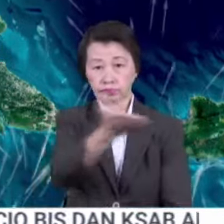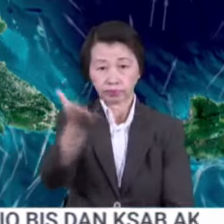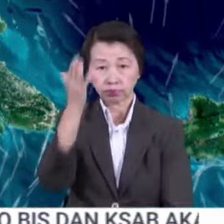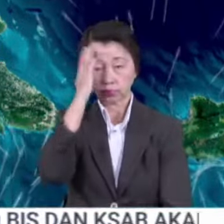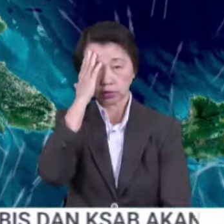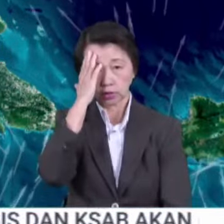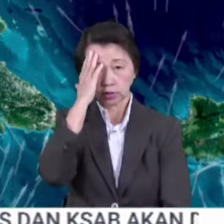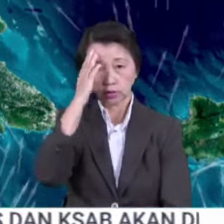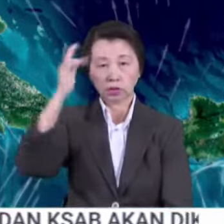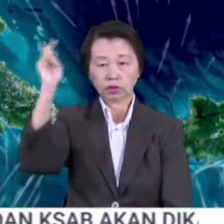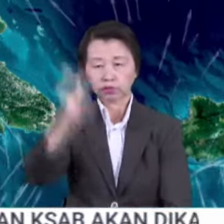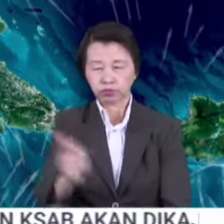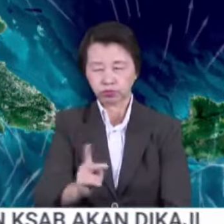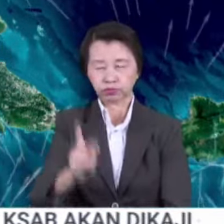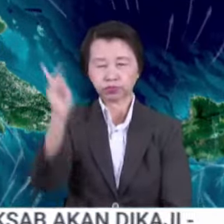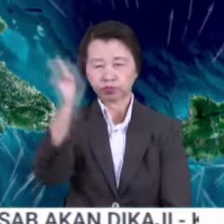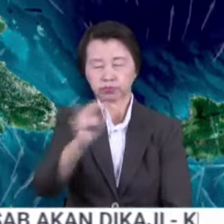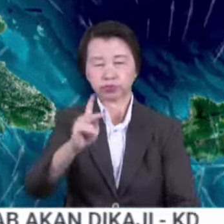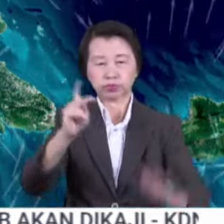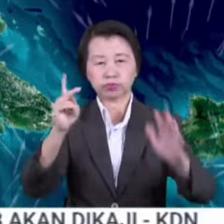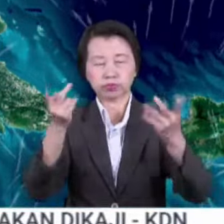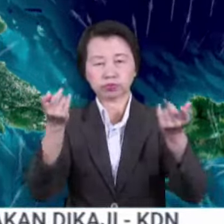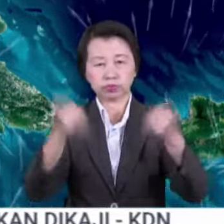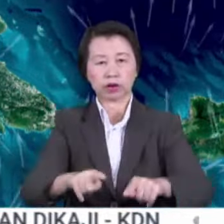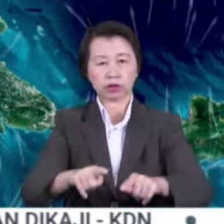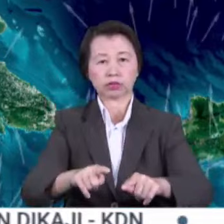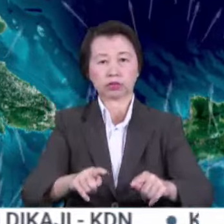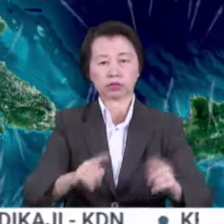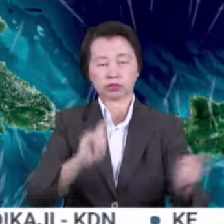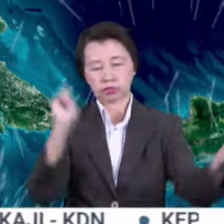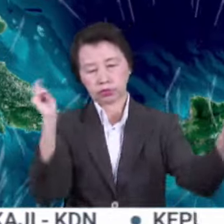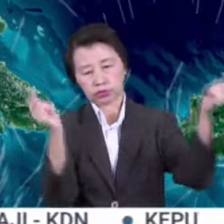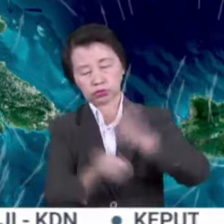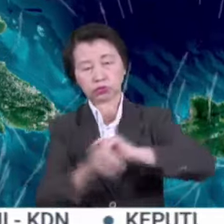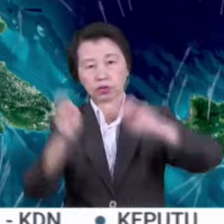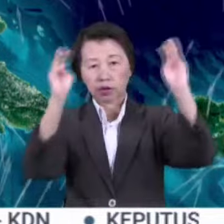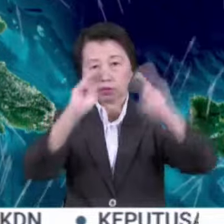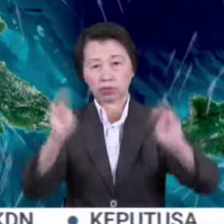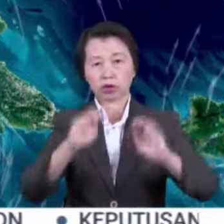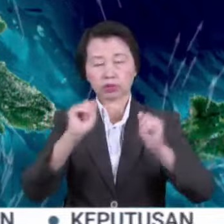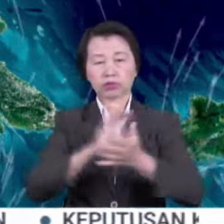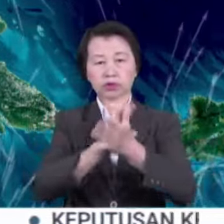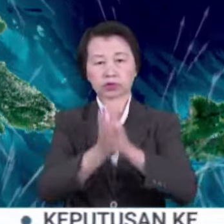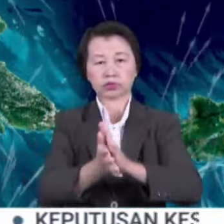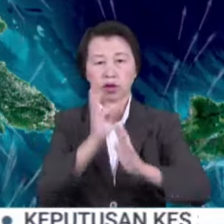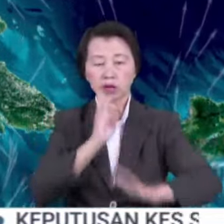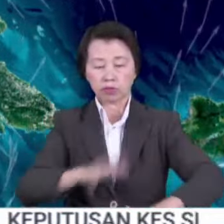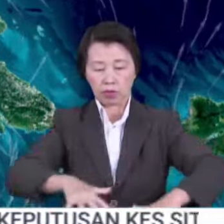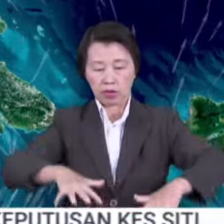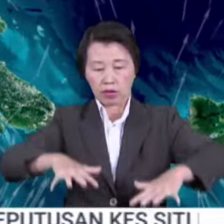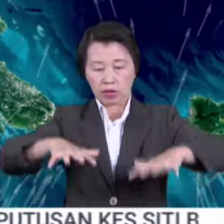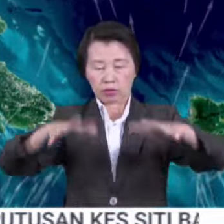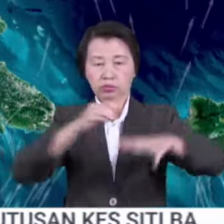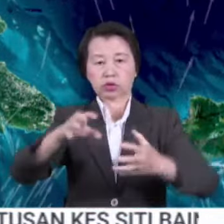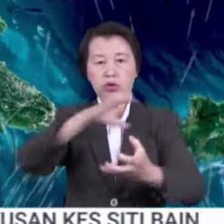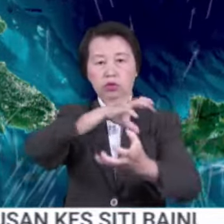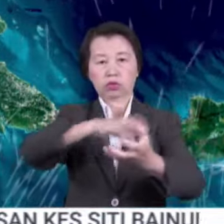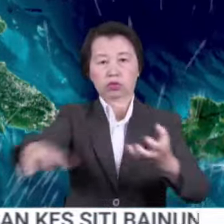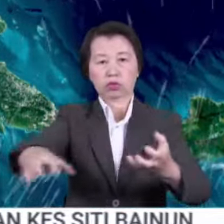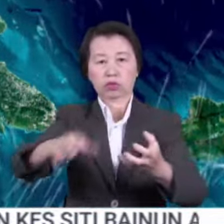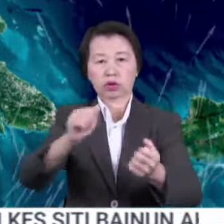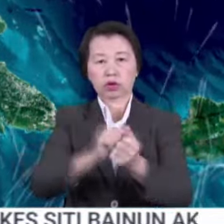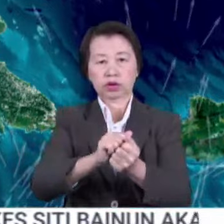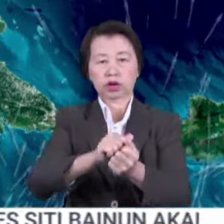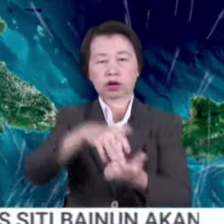kerja dari ibu peti yang berlaku terutamanya pada tempo peralihan monsun mampu menyebabkan kejadian Panji kilat dan kerusakan pada struktur